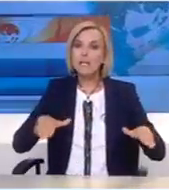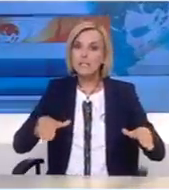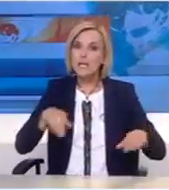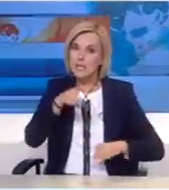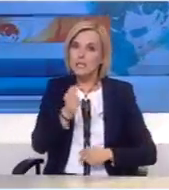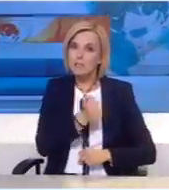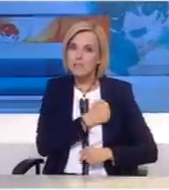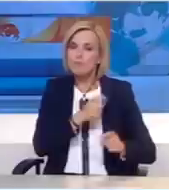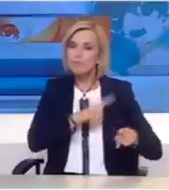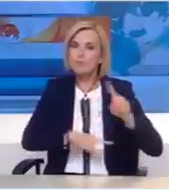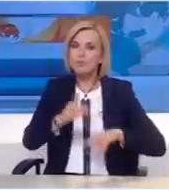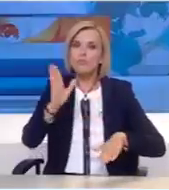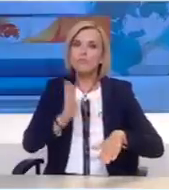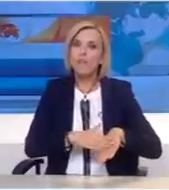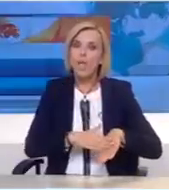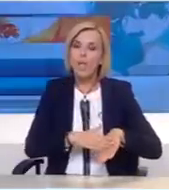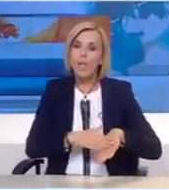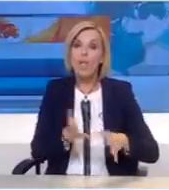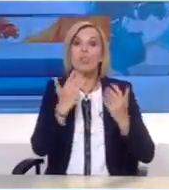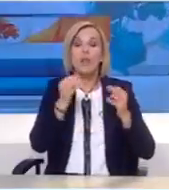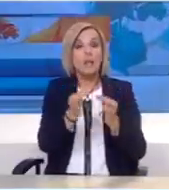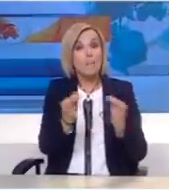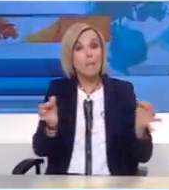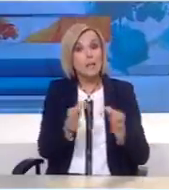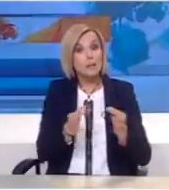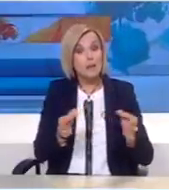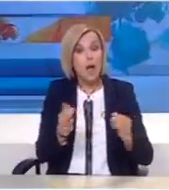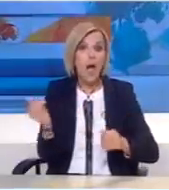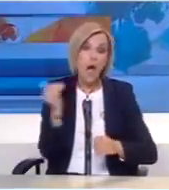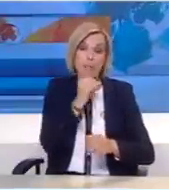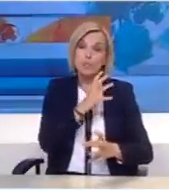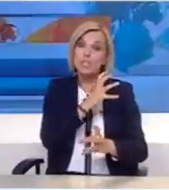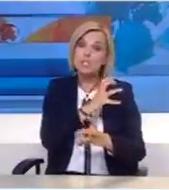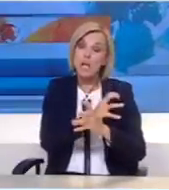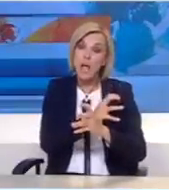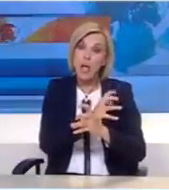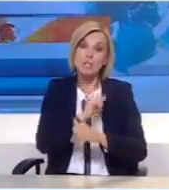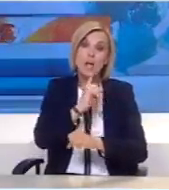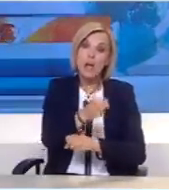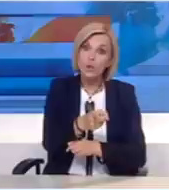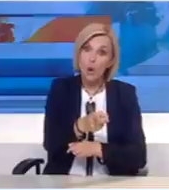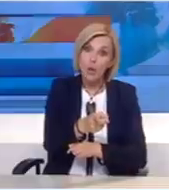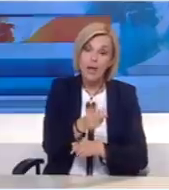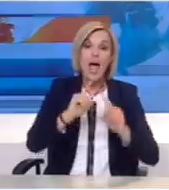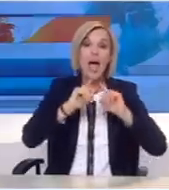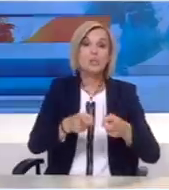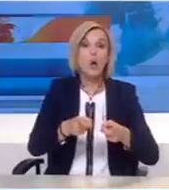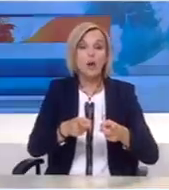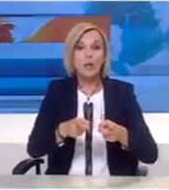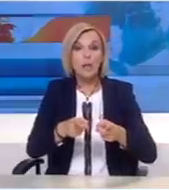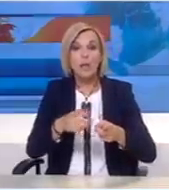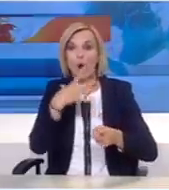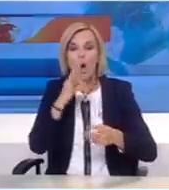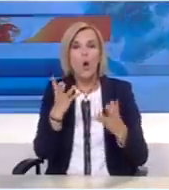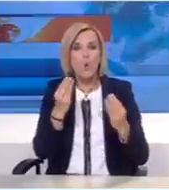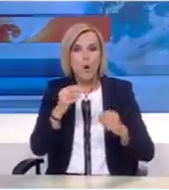εφαρμογή των μέτρων με αποτέλεσμα να υπάρξει και εισαγγελική παρέμβαση? Ισχύει ότι οι ασθενείς εισέρχονταν και από δεύτερη είσοδο στην κλινική στο